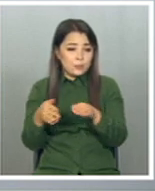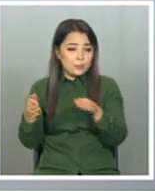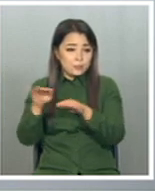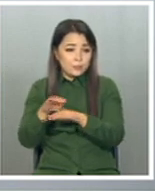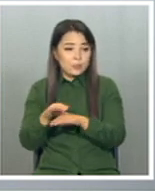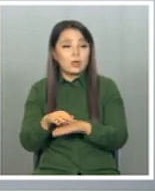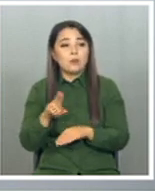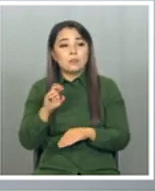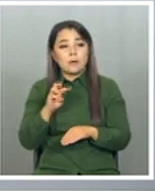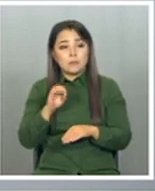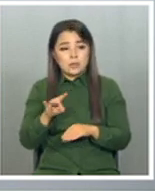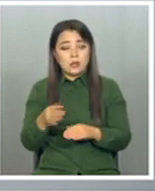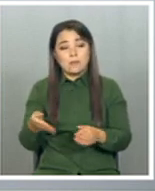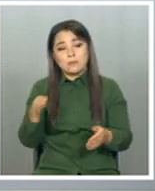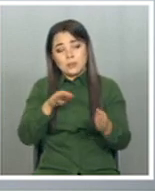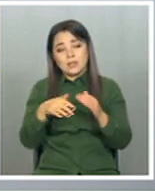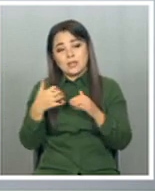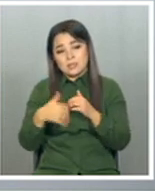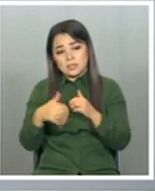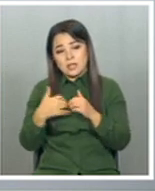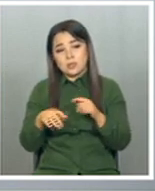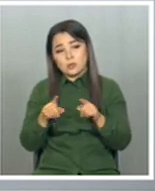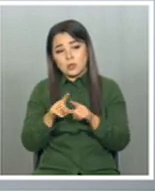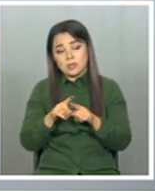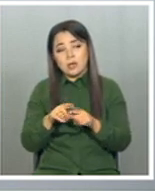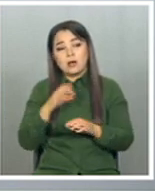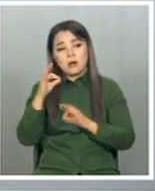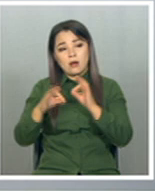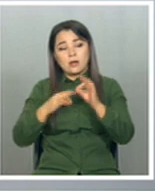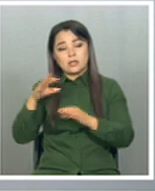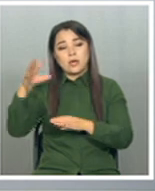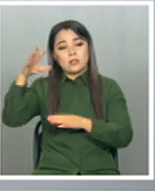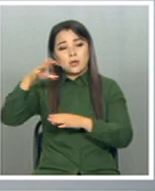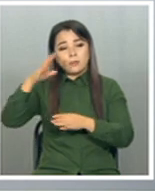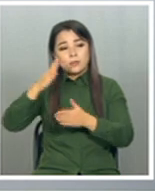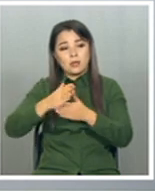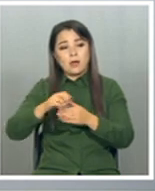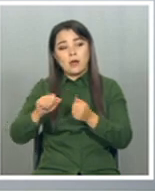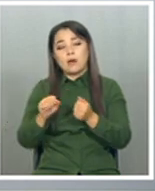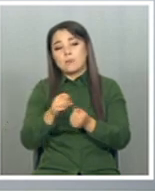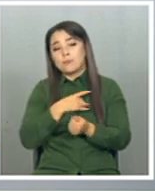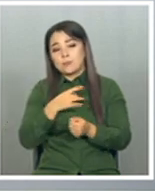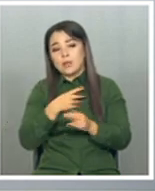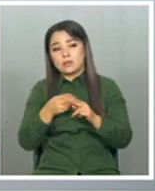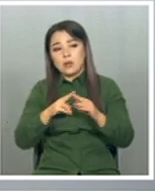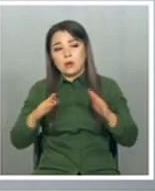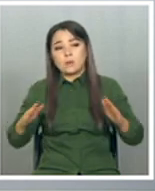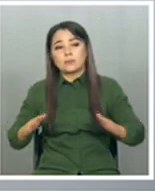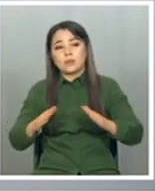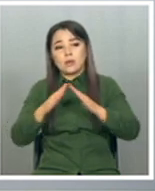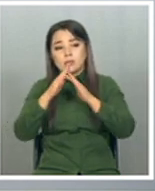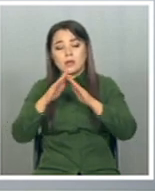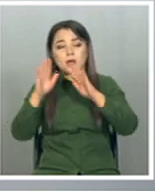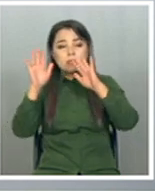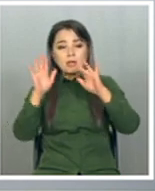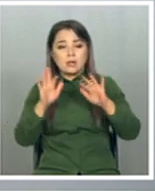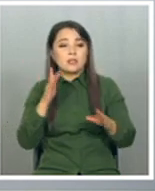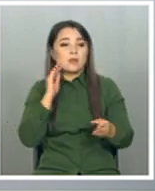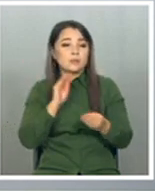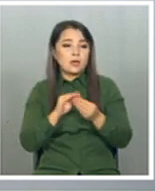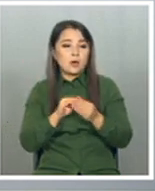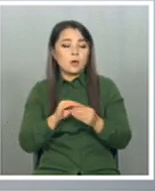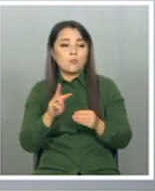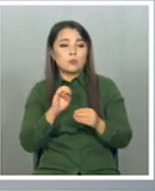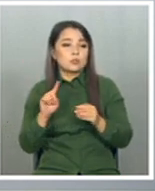Памир тауы, биік таулар, балар, бұл жалпы ғарыштан түсірілген сурет, мынау аппақ болып тұрған таудың басындағы мәңгі қар мен